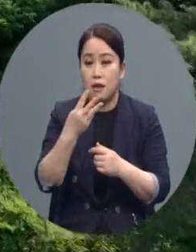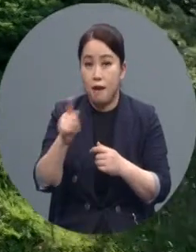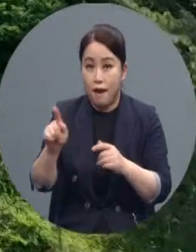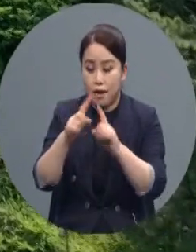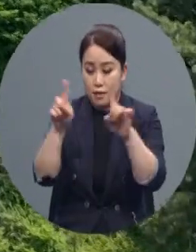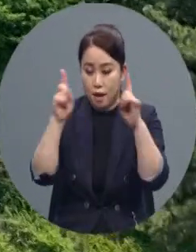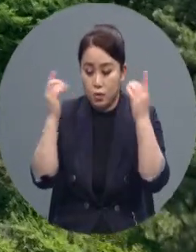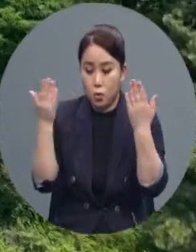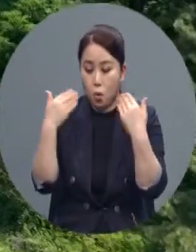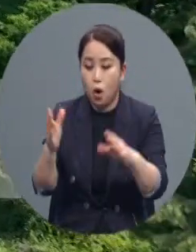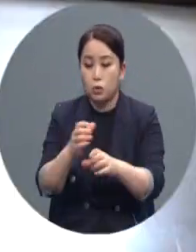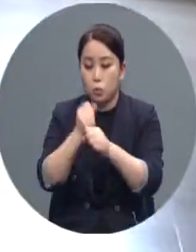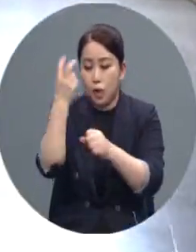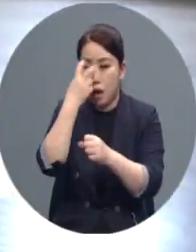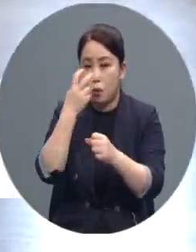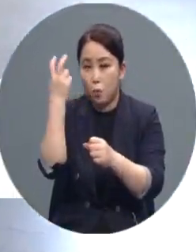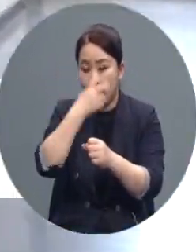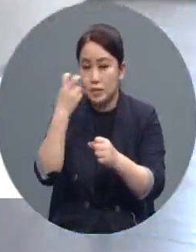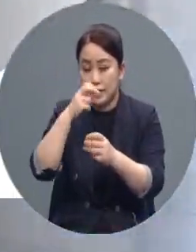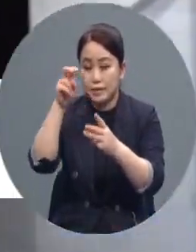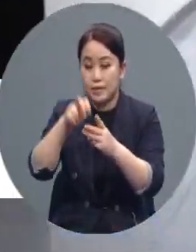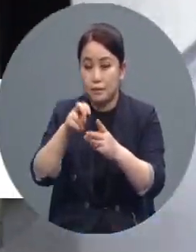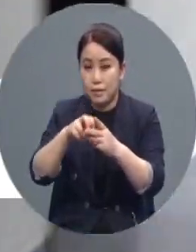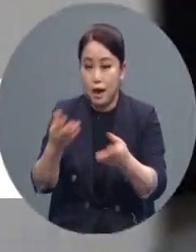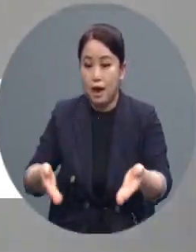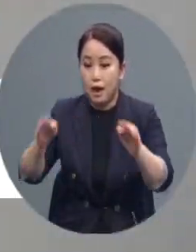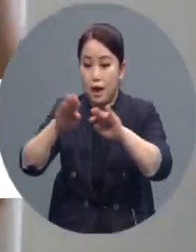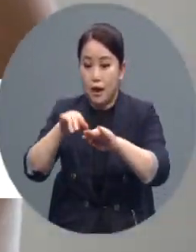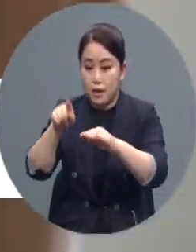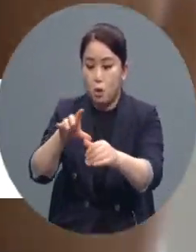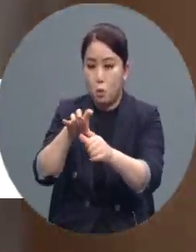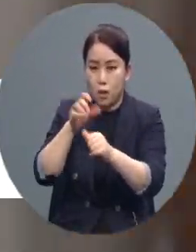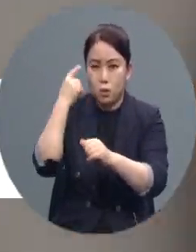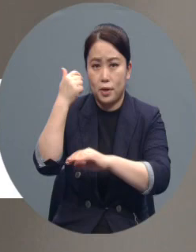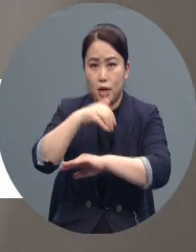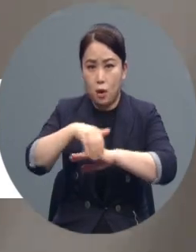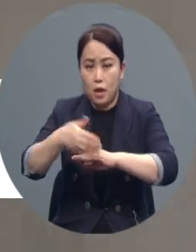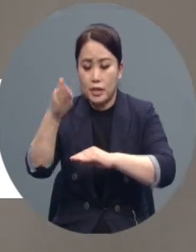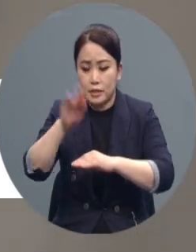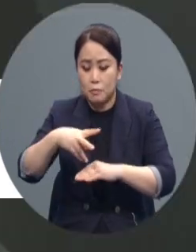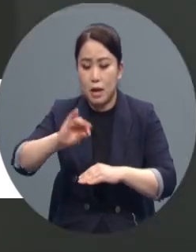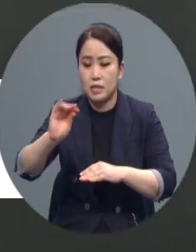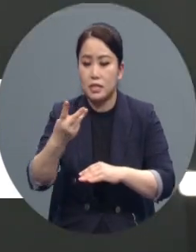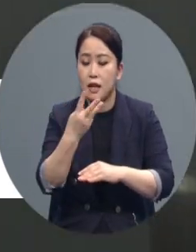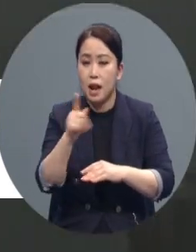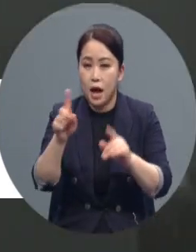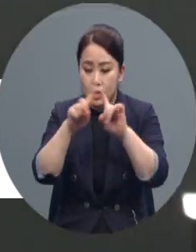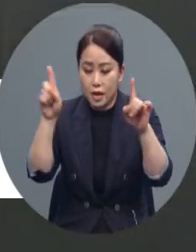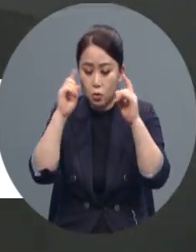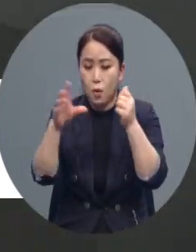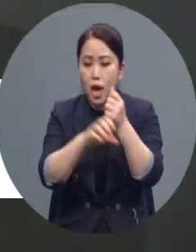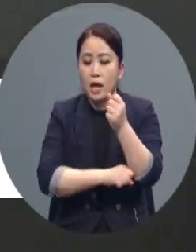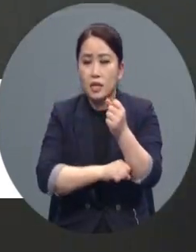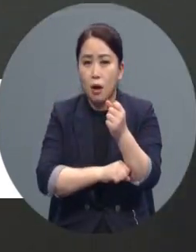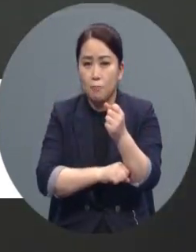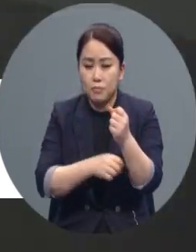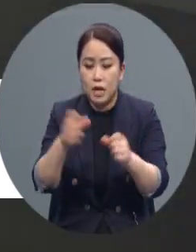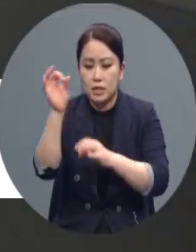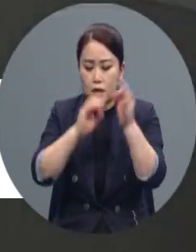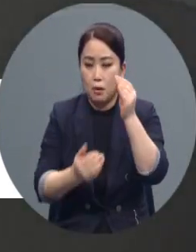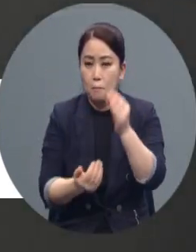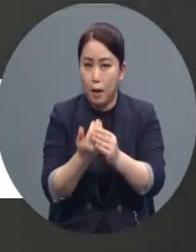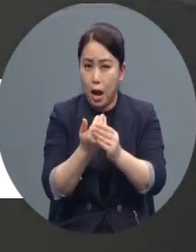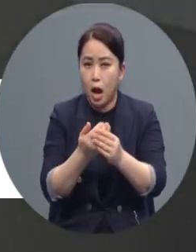센터를 이 사업의 활용하기로 했지만 신라대 횡령 의혹 사건이 불거진 이후 통합관제센터 마저